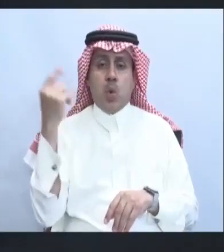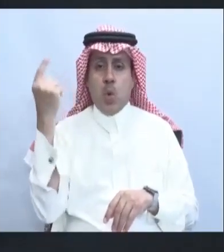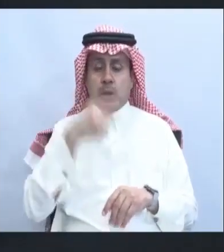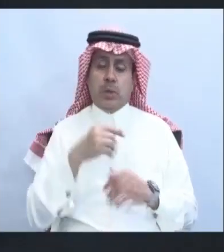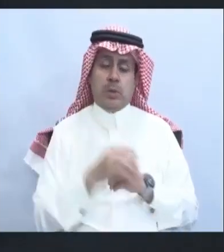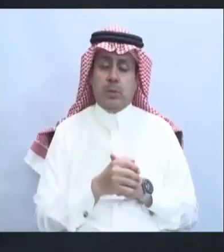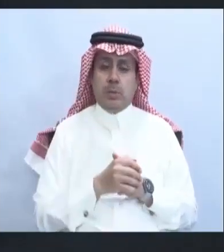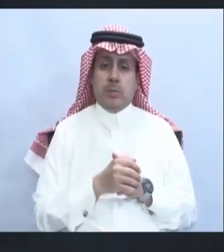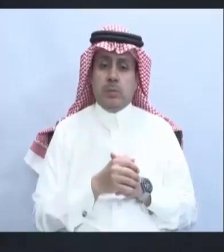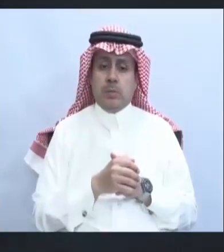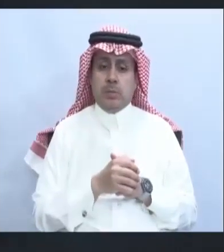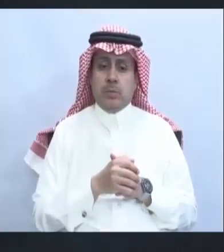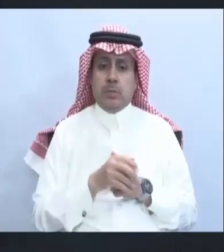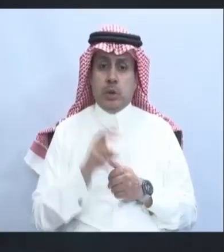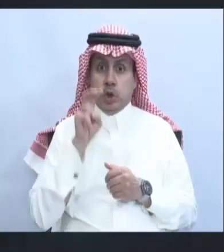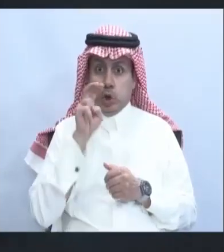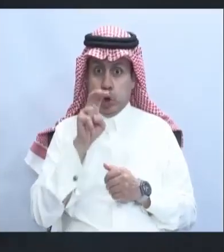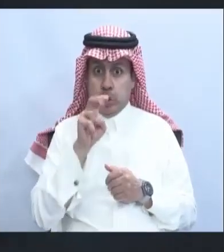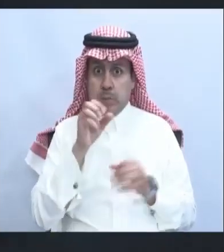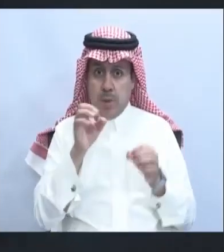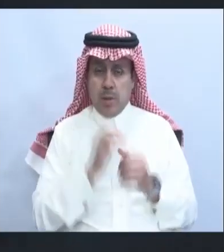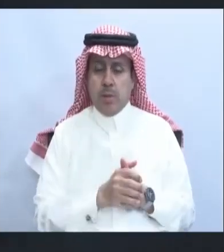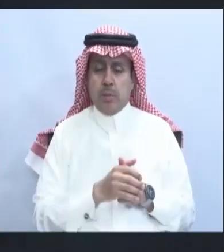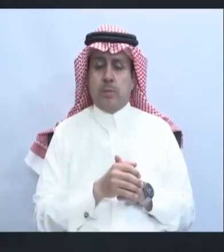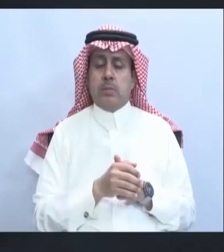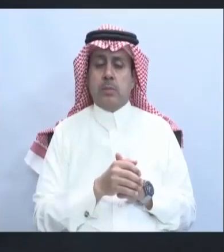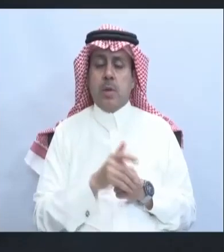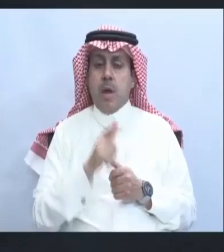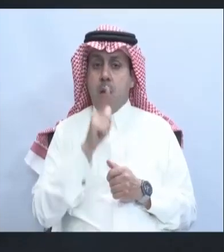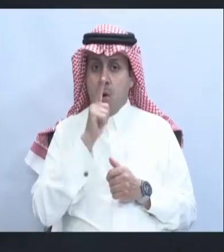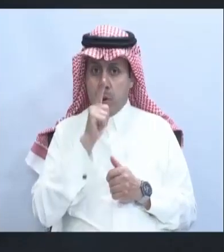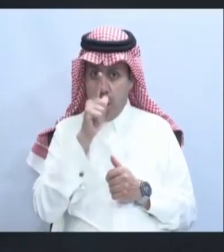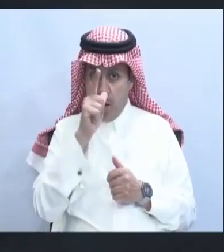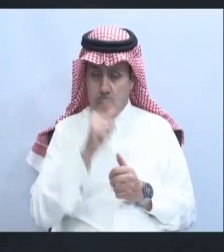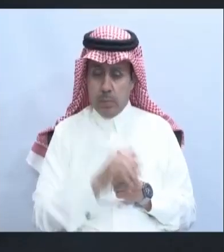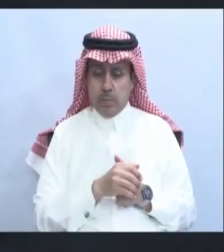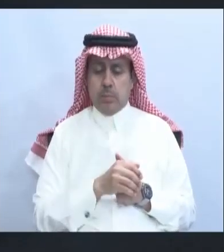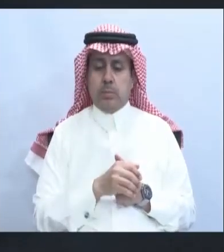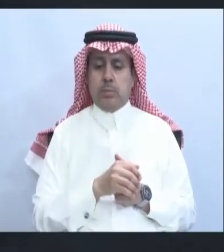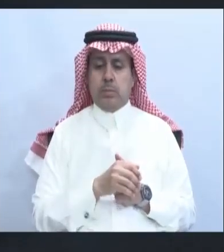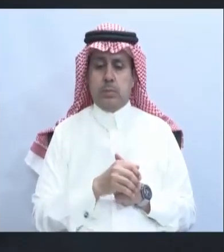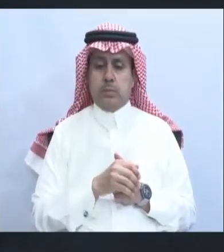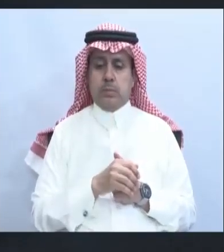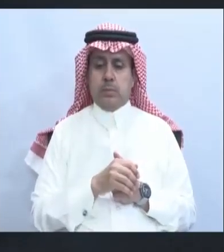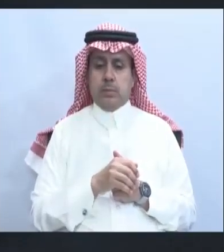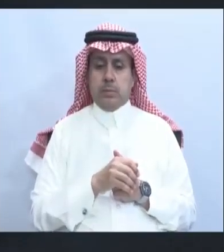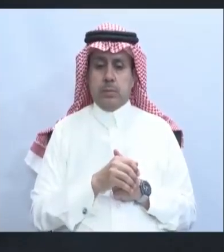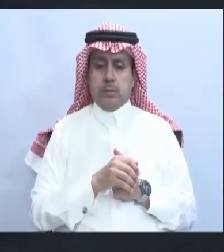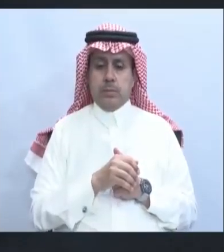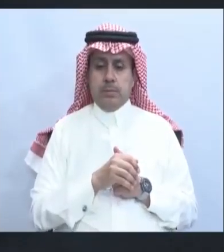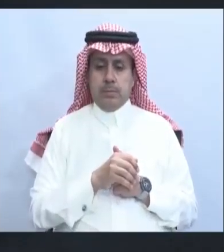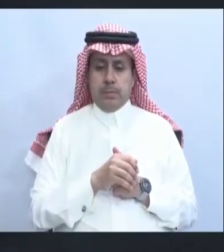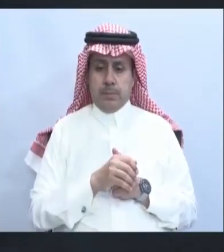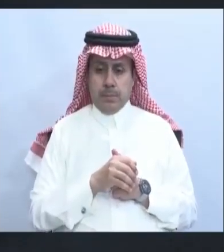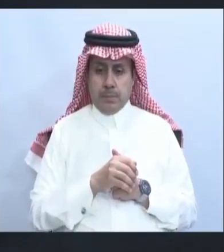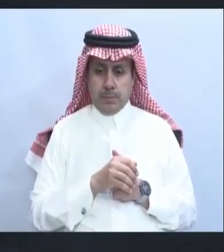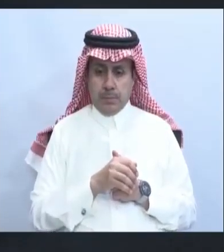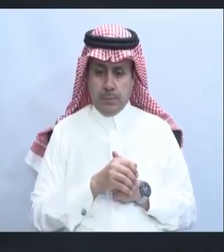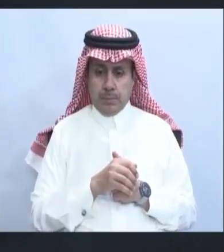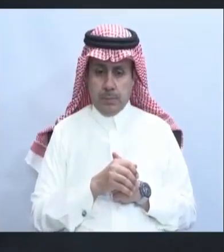والشاهد من الايات التي معنا قول الله عز وجل في الايه لا